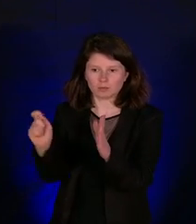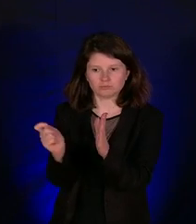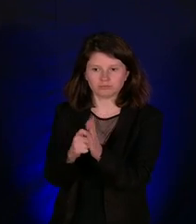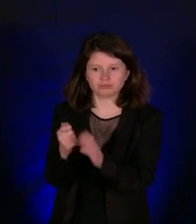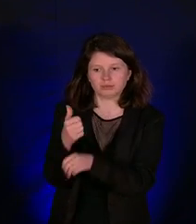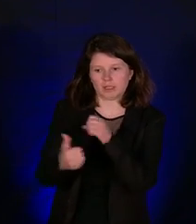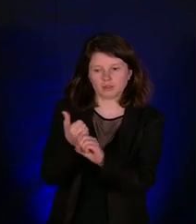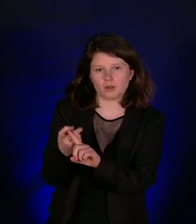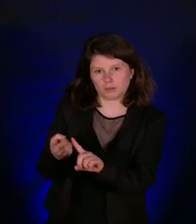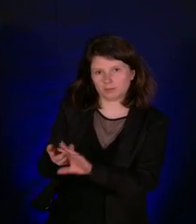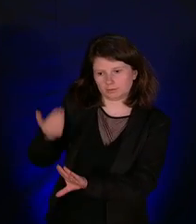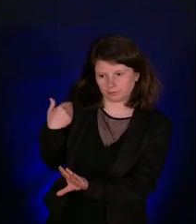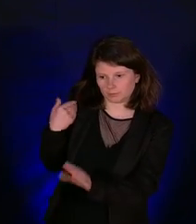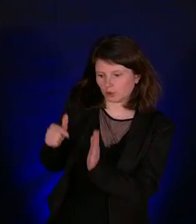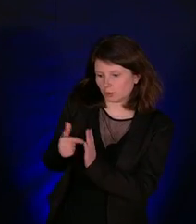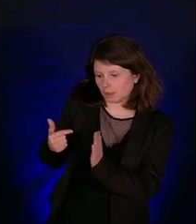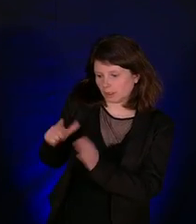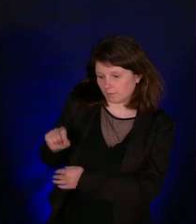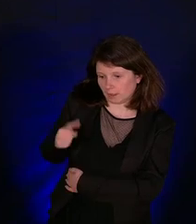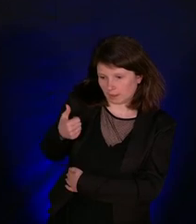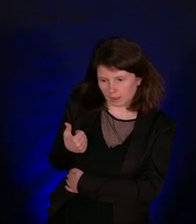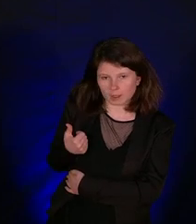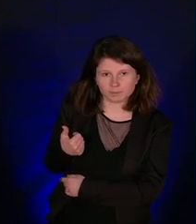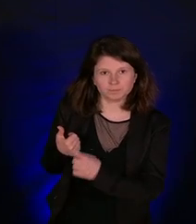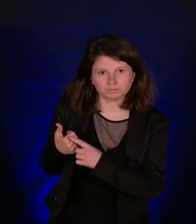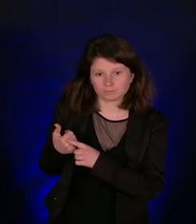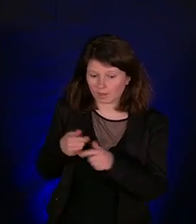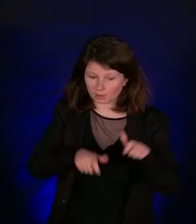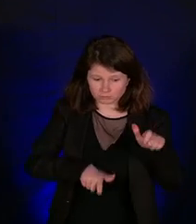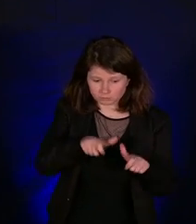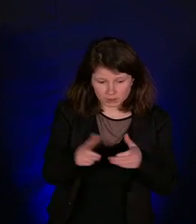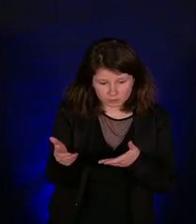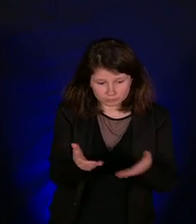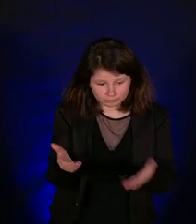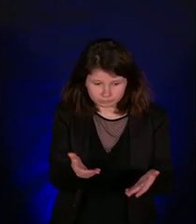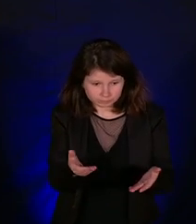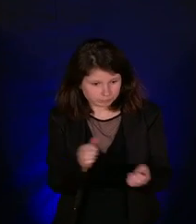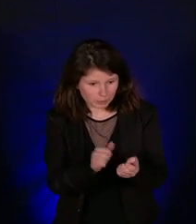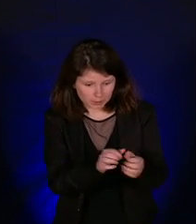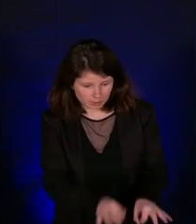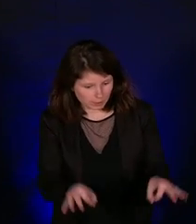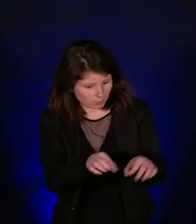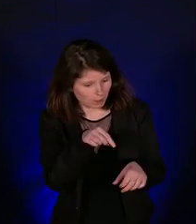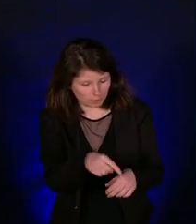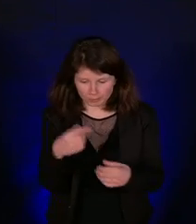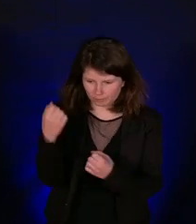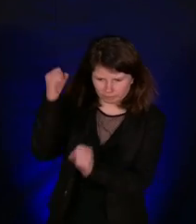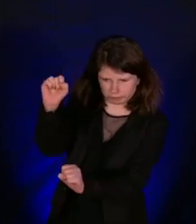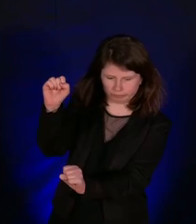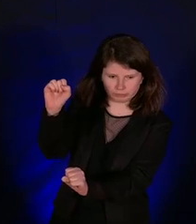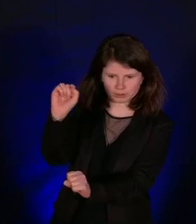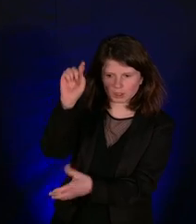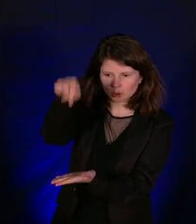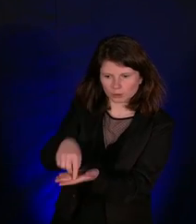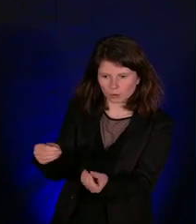travailleurs sans papierers livreurs à vélo de l'entreprise Stuart se sont mis en grève devant le Monoprix de Belleville